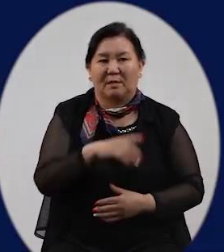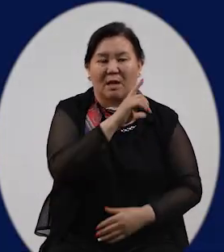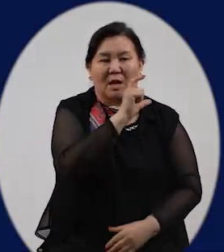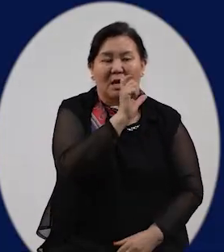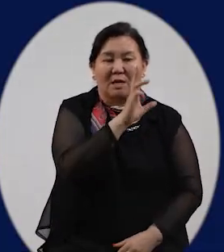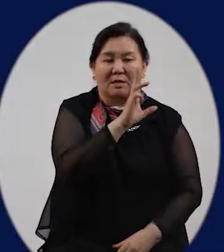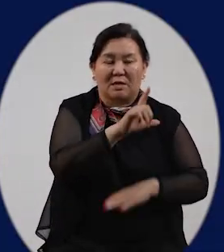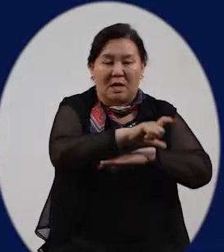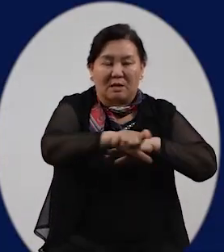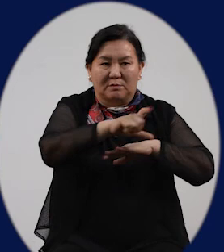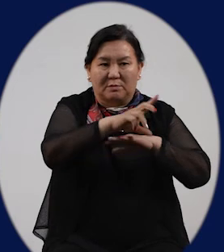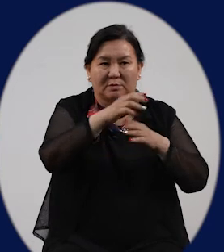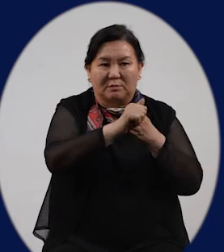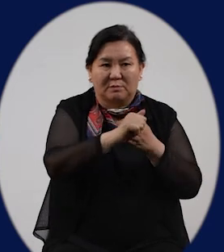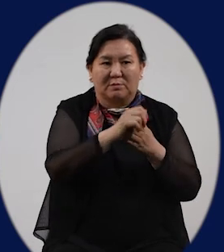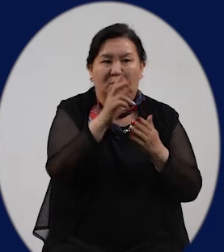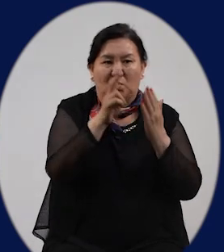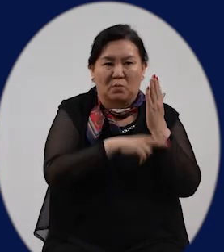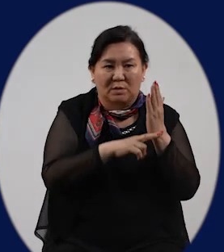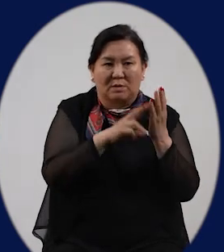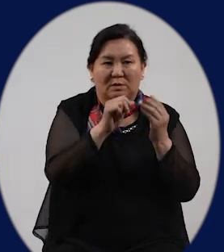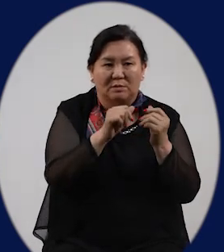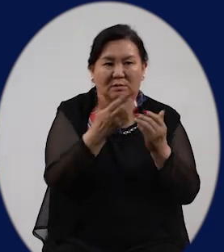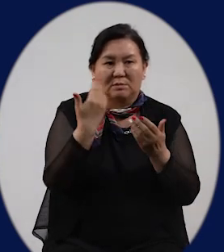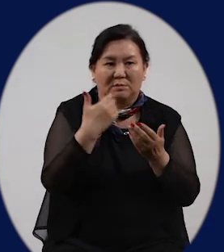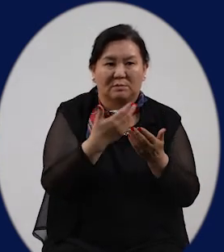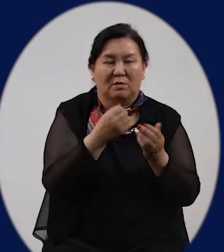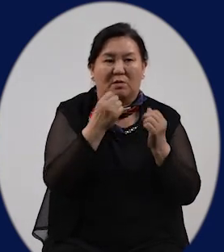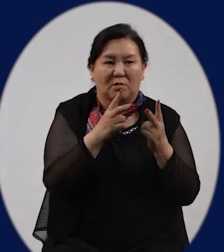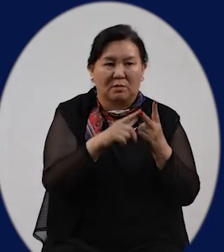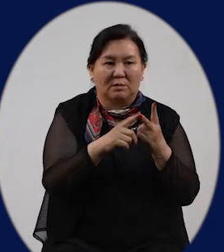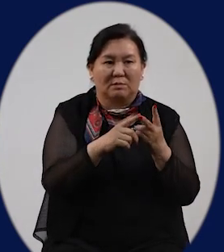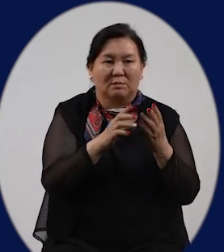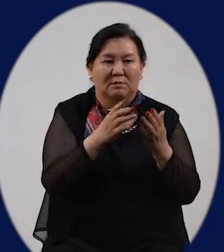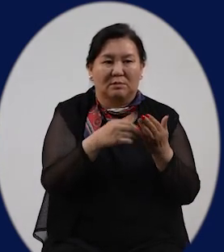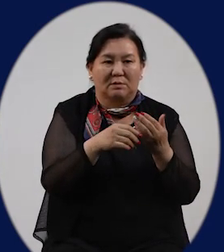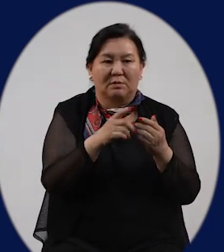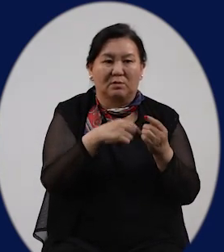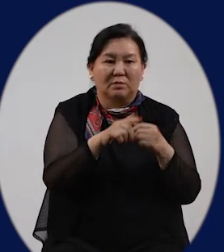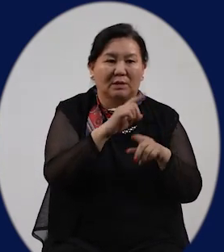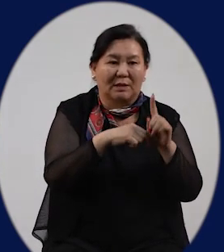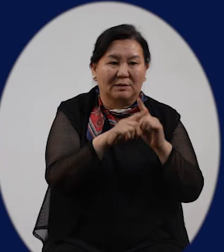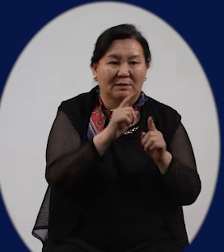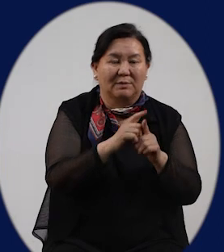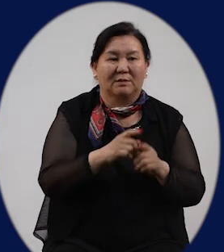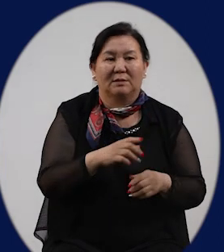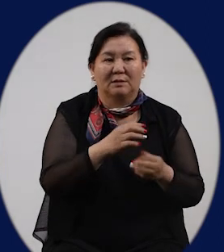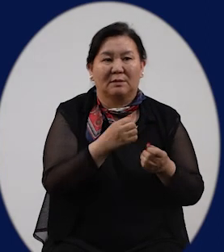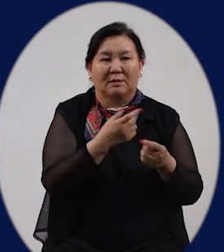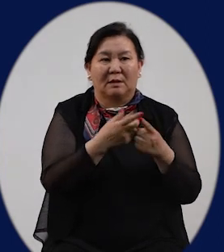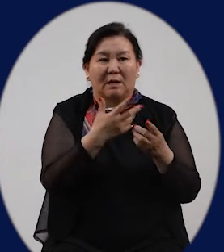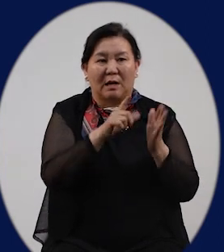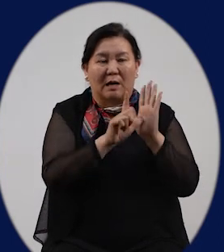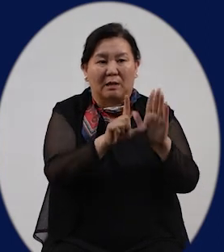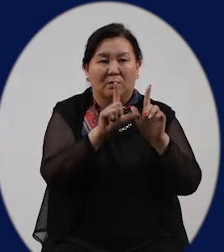Экспортын бичиг баримтанд 1. Үнийн нэхэмжлэл 2. Сав баглаа боодлын жагсаалт 3.